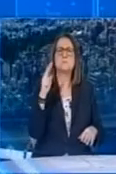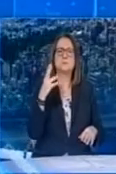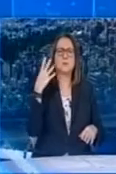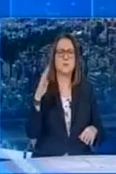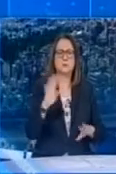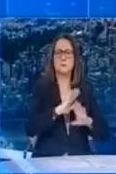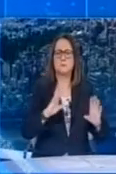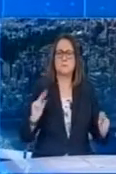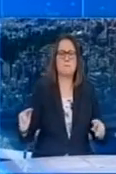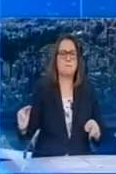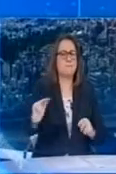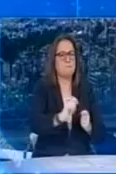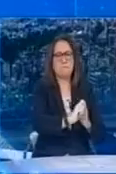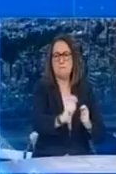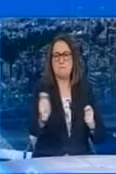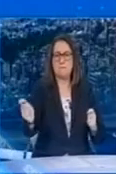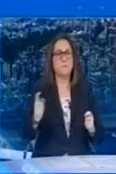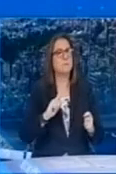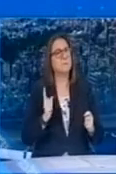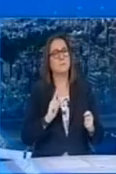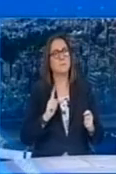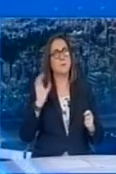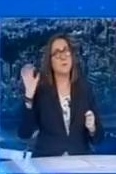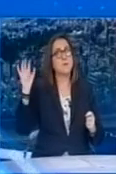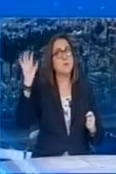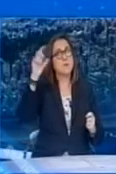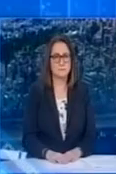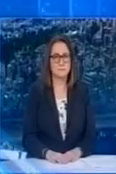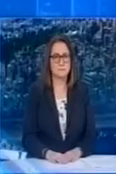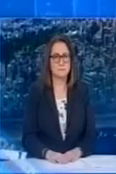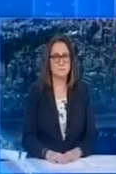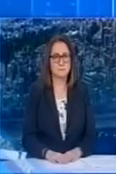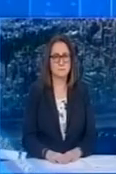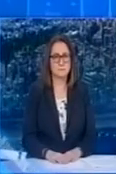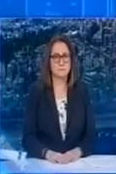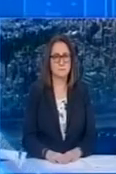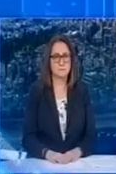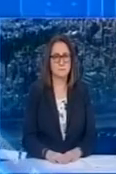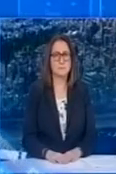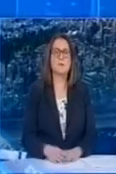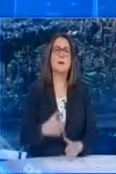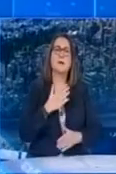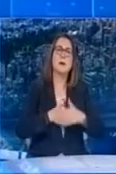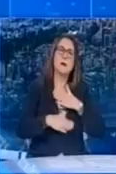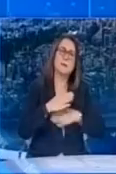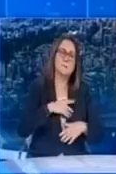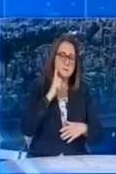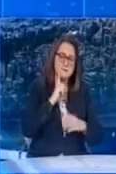όπως κάνουν πολλές άλλες χώρες με πολύ μικρότερο πρόβλημα ανεργίας από εμάς. Αγαπητές φίλες, αγαπητοί φίλοι,